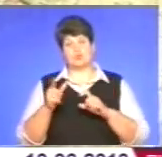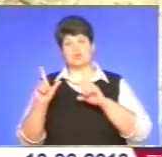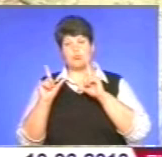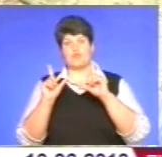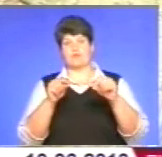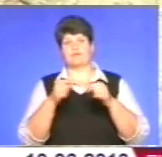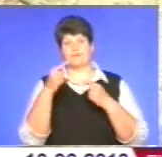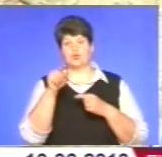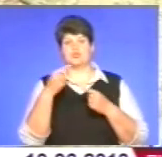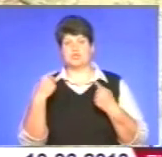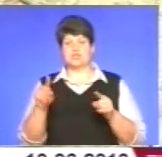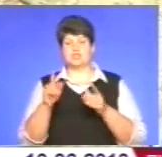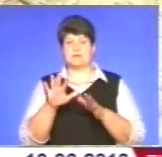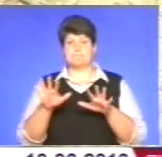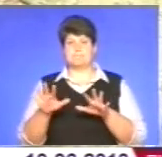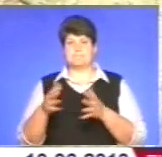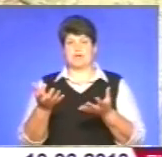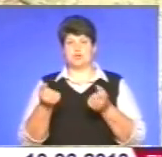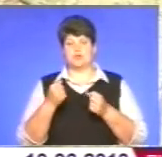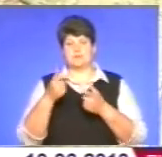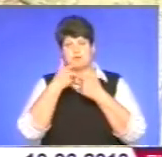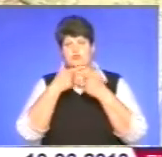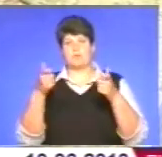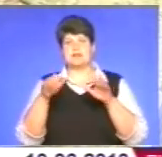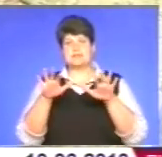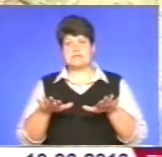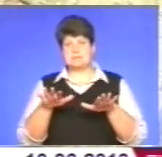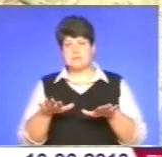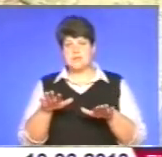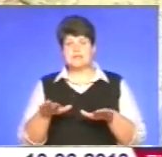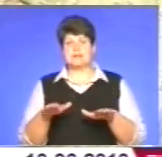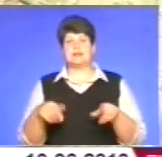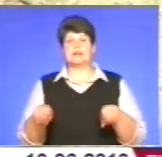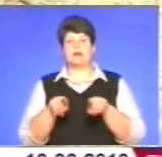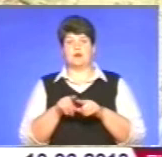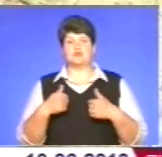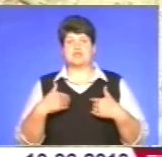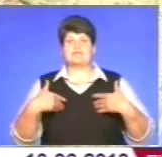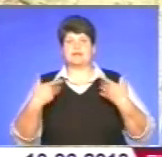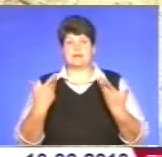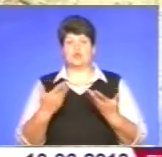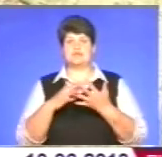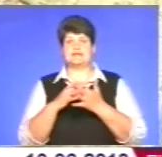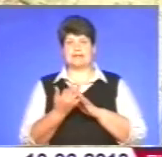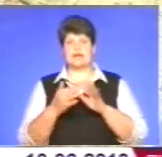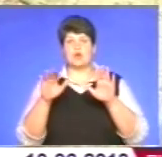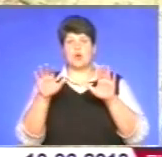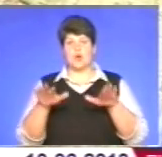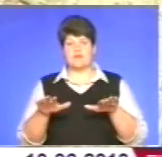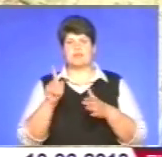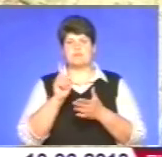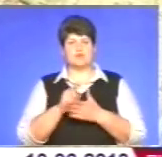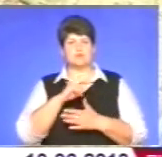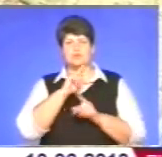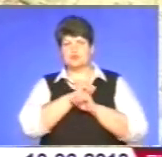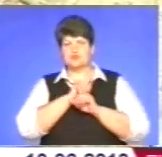те чи інше місце при отриманні інформації з місць. І також я звертаюся до сільських голів, які повинні особливу увагу